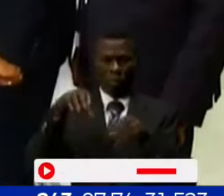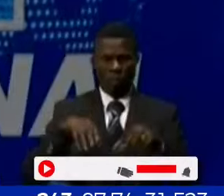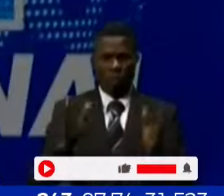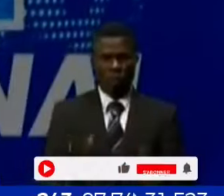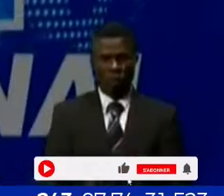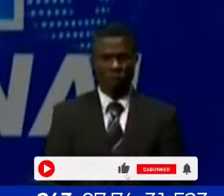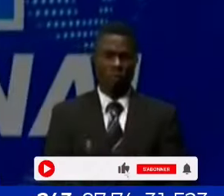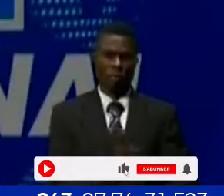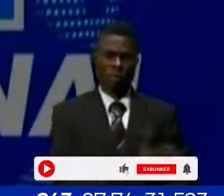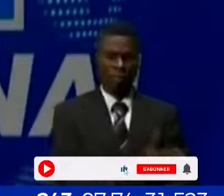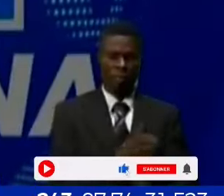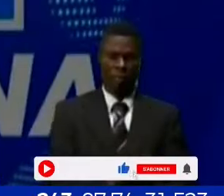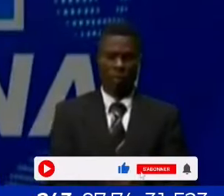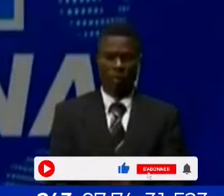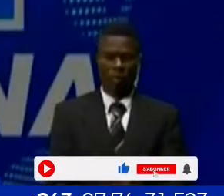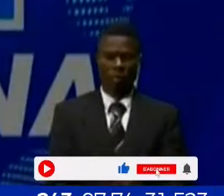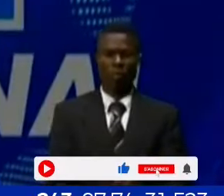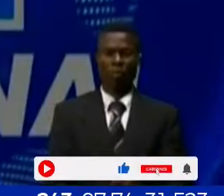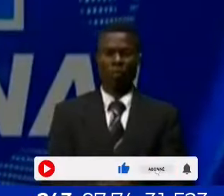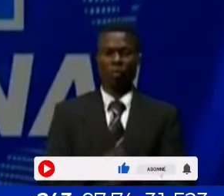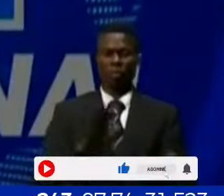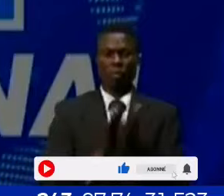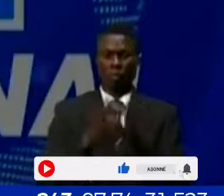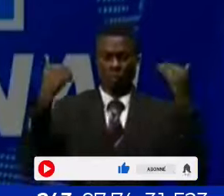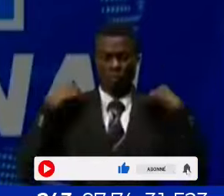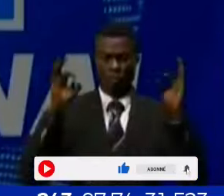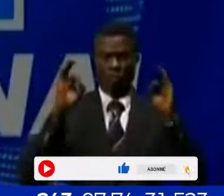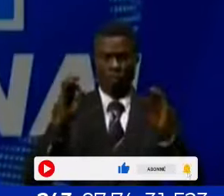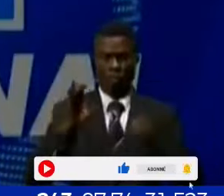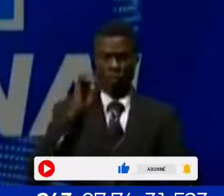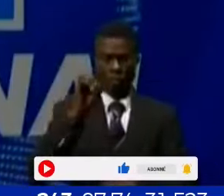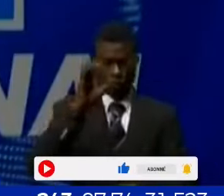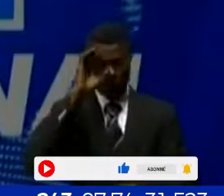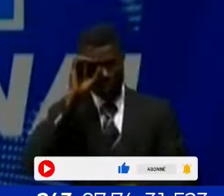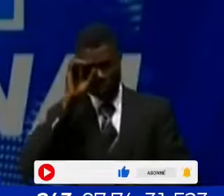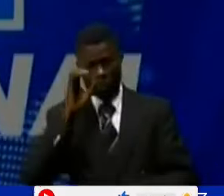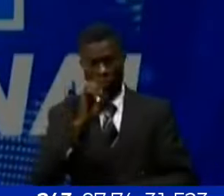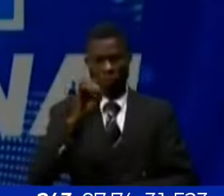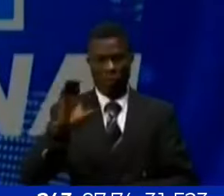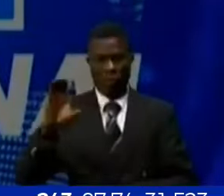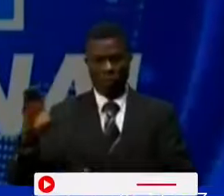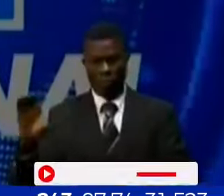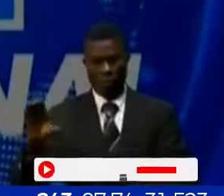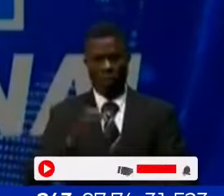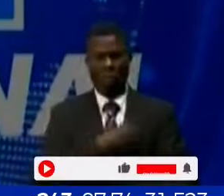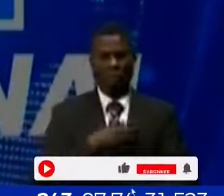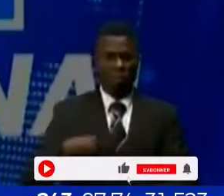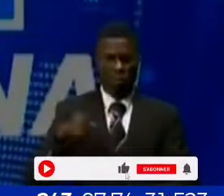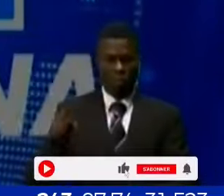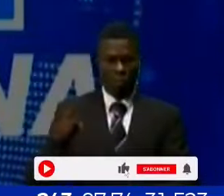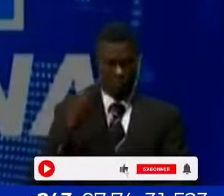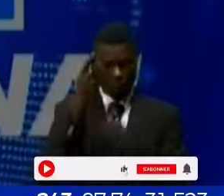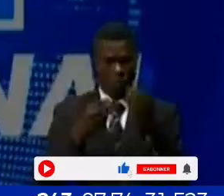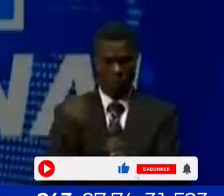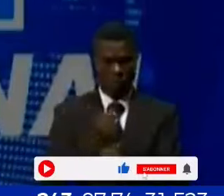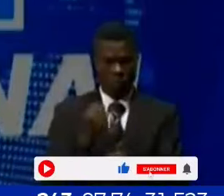congolaise. Il est nouvellement promu à la tête de l'OCCO Katanga. Freddy Ngumuja a effectué une visite